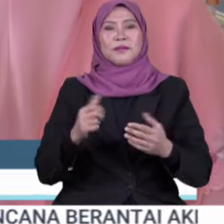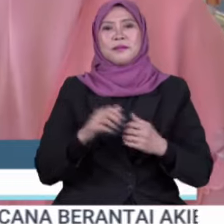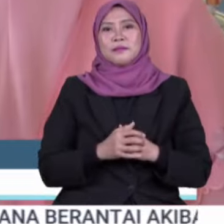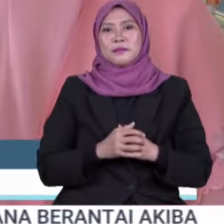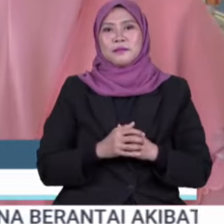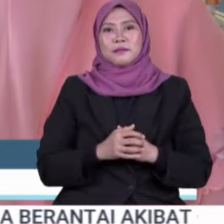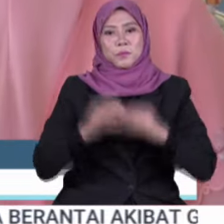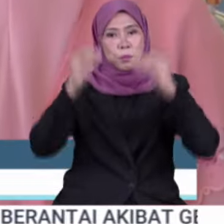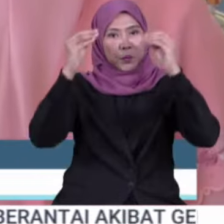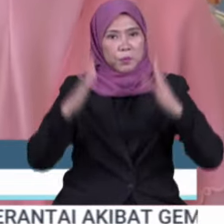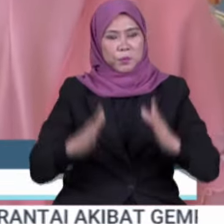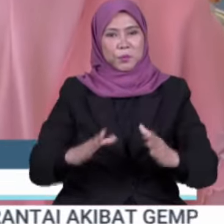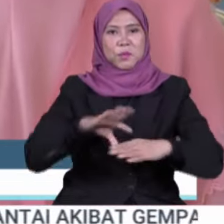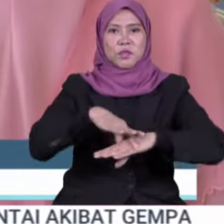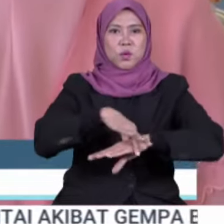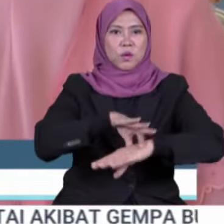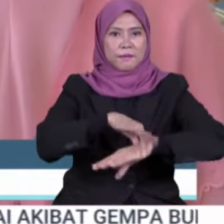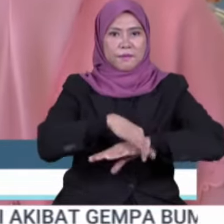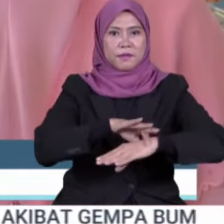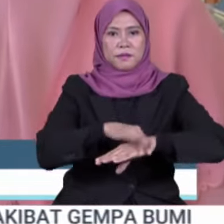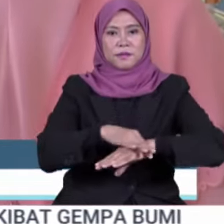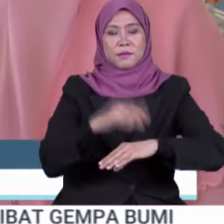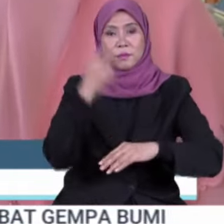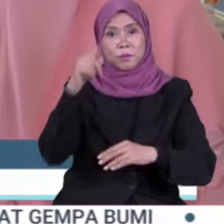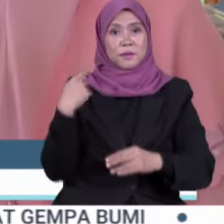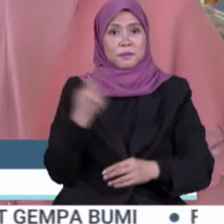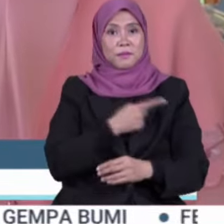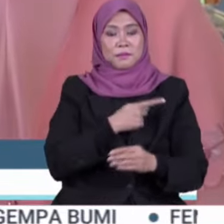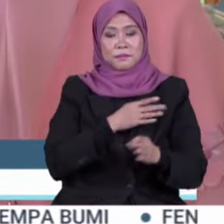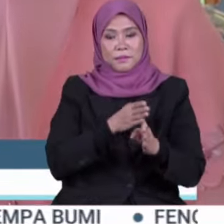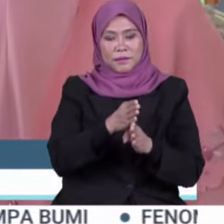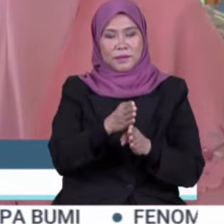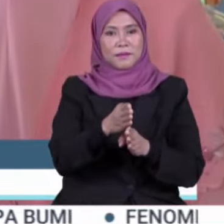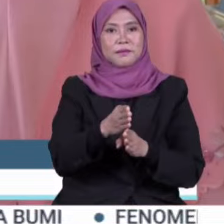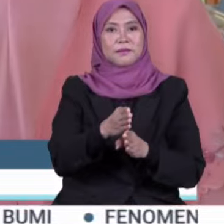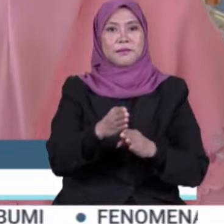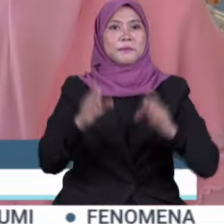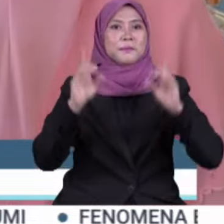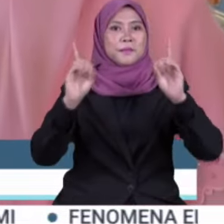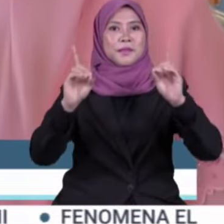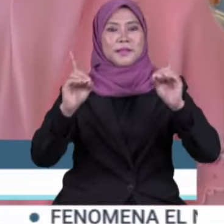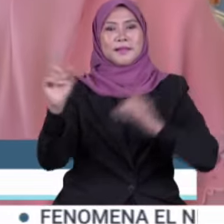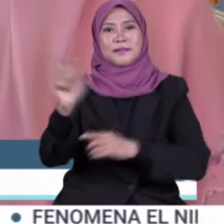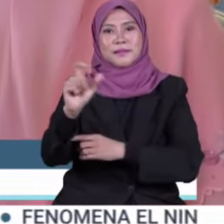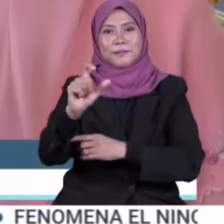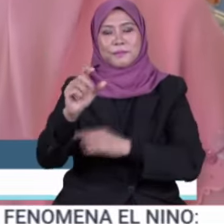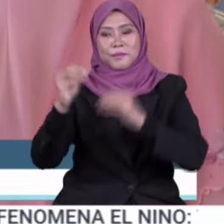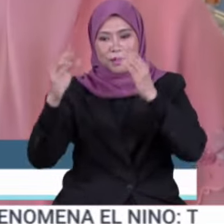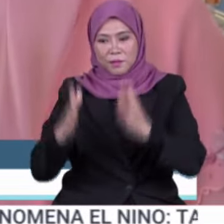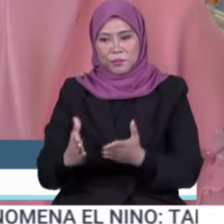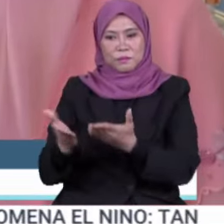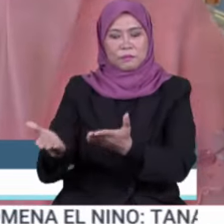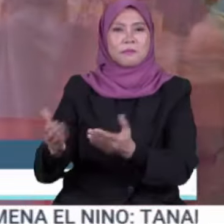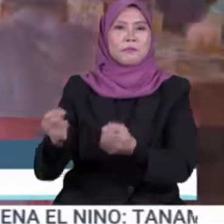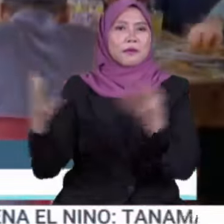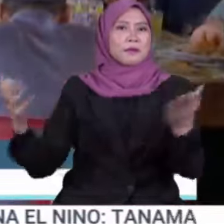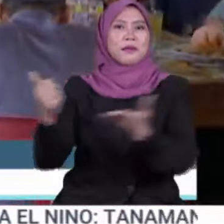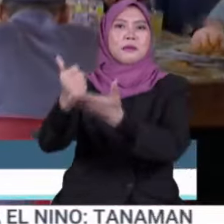seorang guru geografi. Bagi kami dalam bidang panitia pendidikan Islam ni, Cikgu Sadli banyak